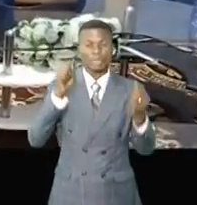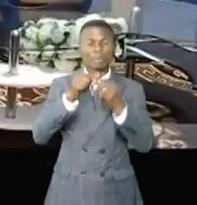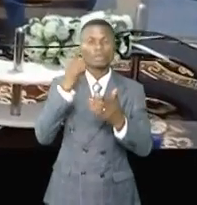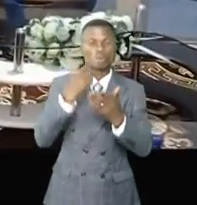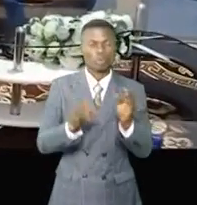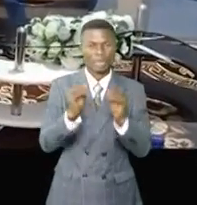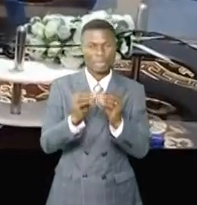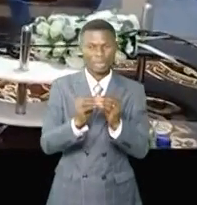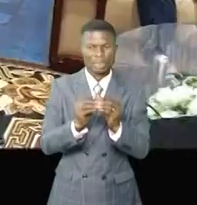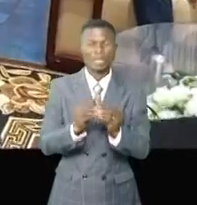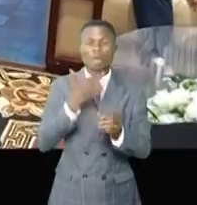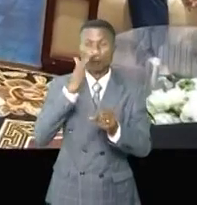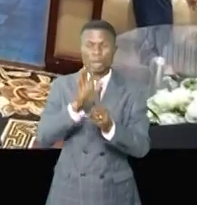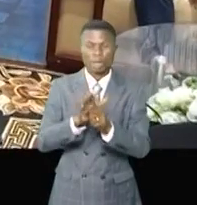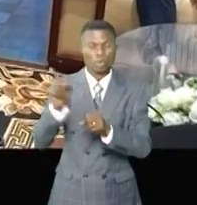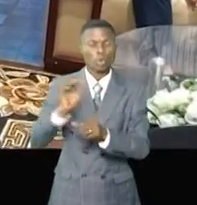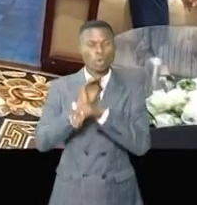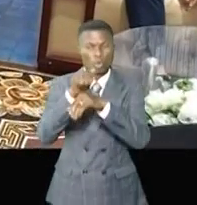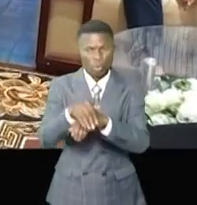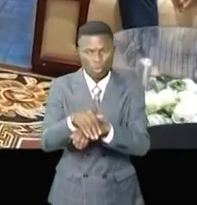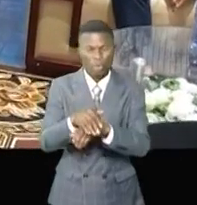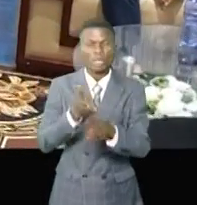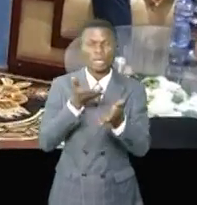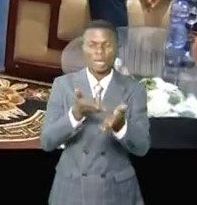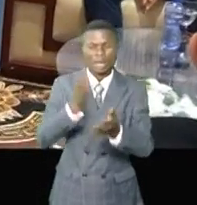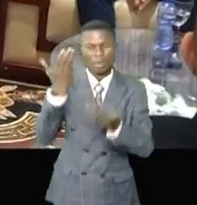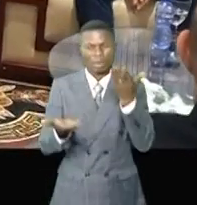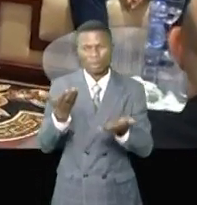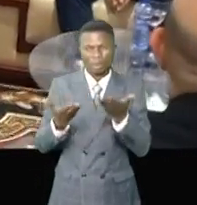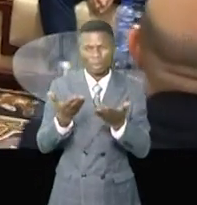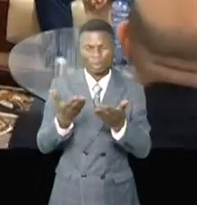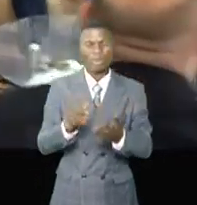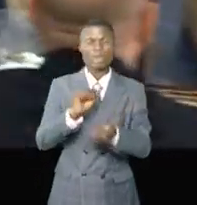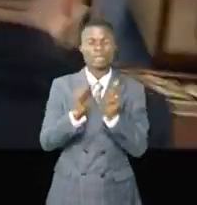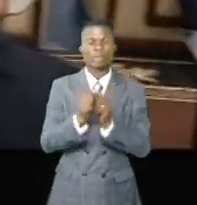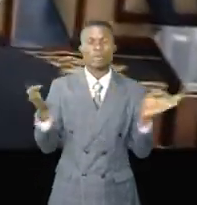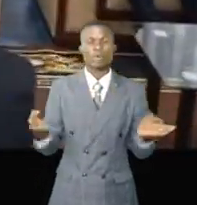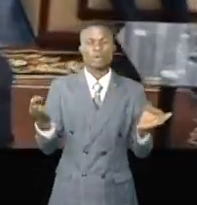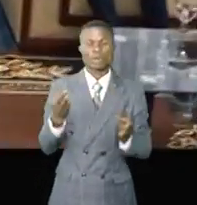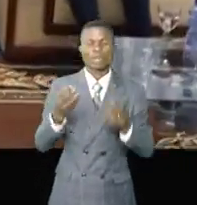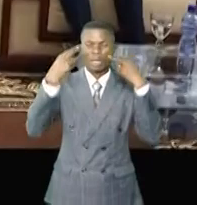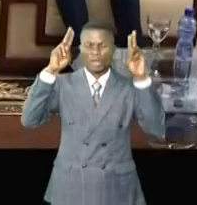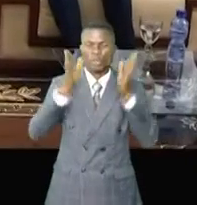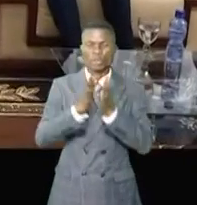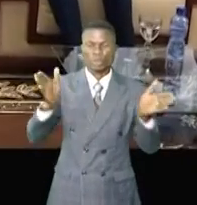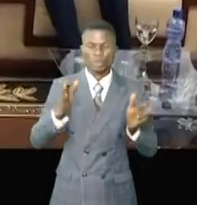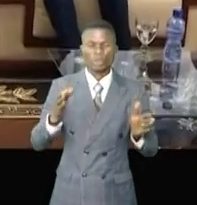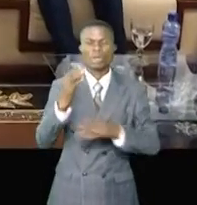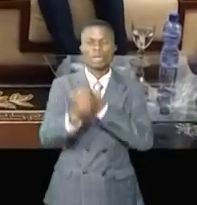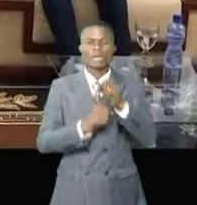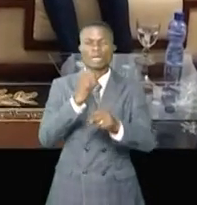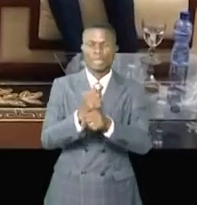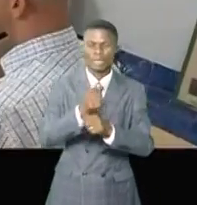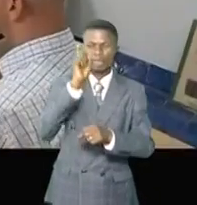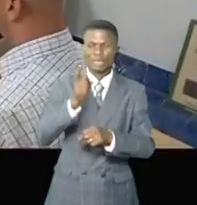Objectif, lui confirmer sa participation qui sera évaluée à la taille de l'événement pour la réussite totale de ses 100 ans de